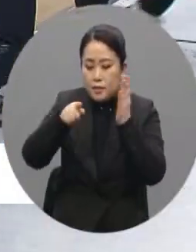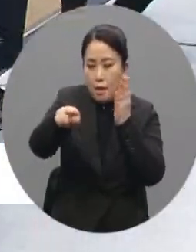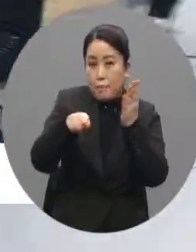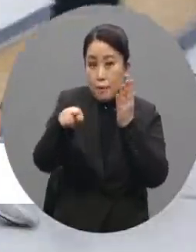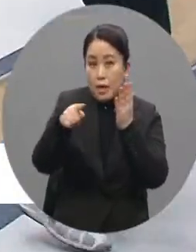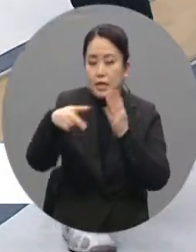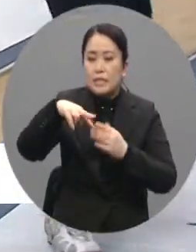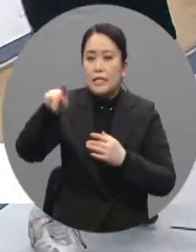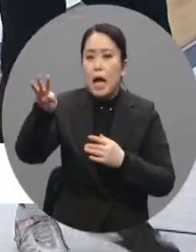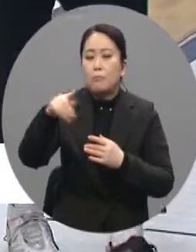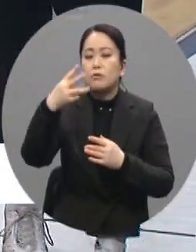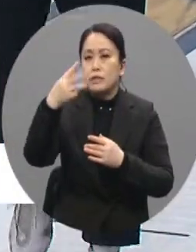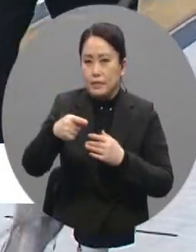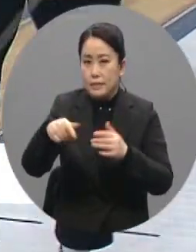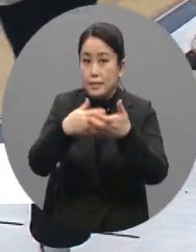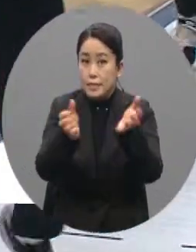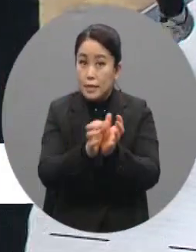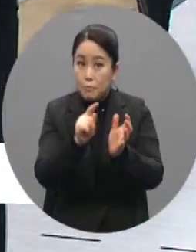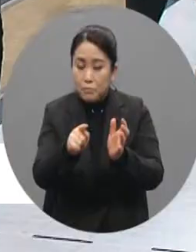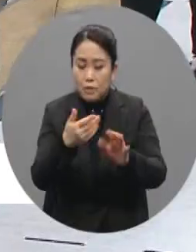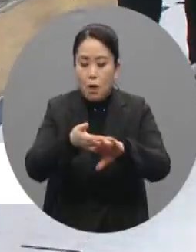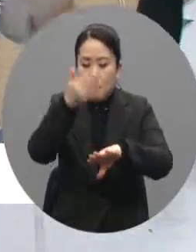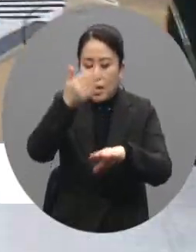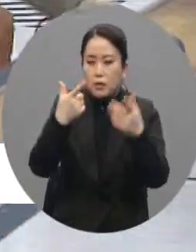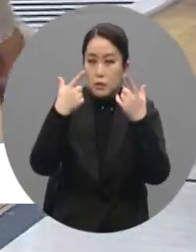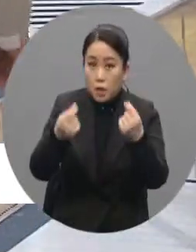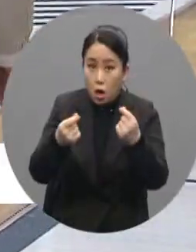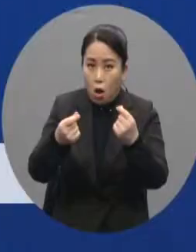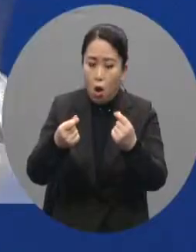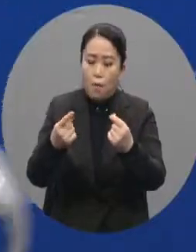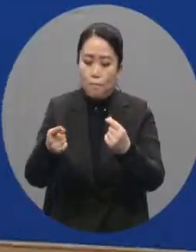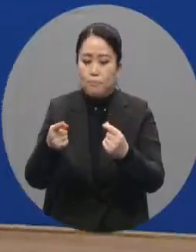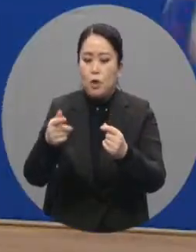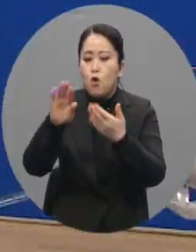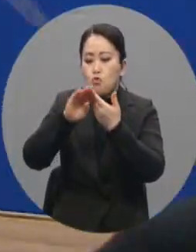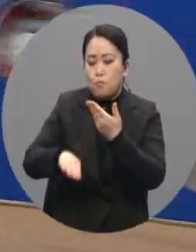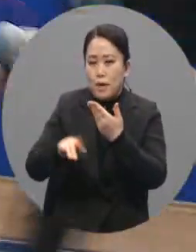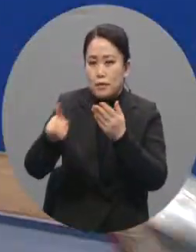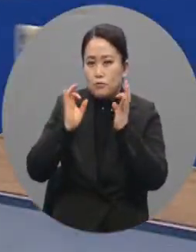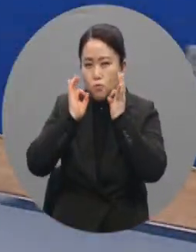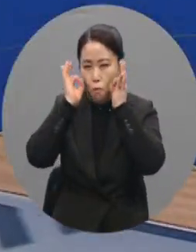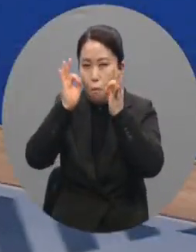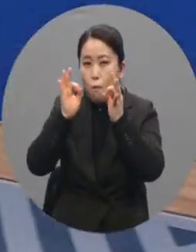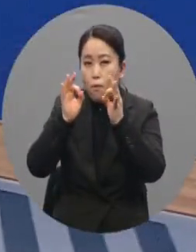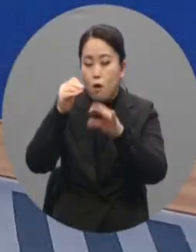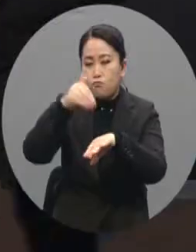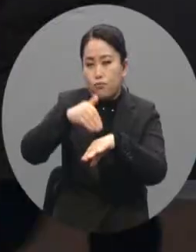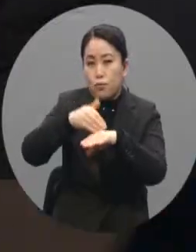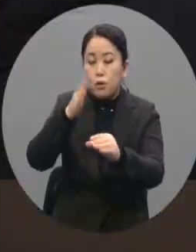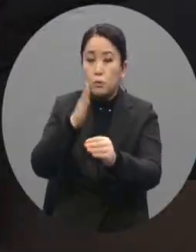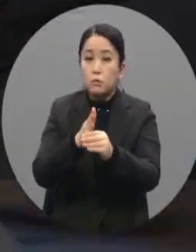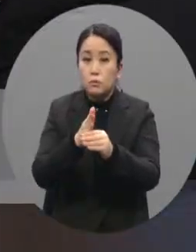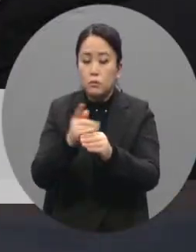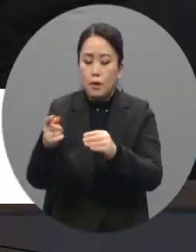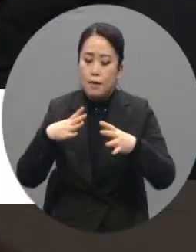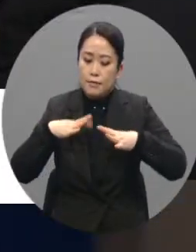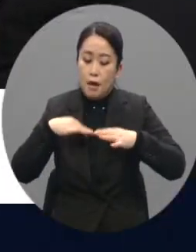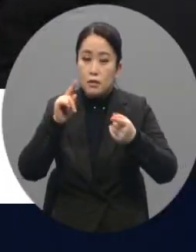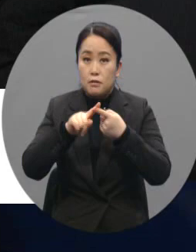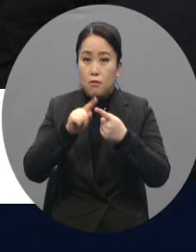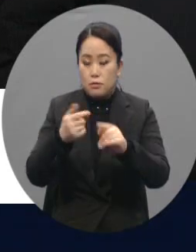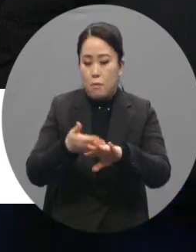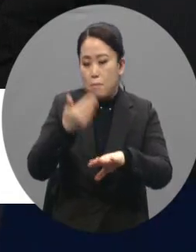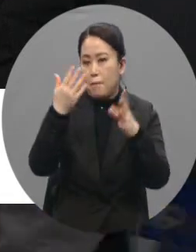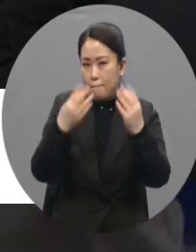선배들처럼 어벤져스를 꿈꾸는 후배들의 땀이 한겨울을 녹이고 있습니다. 자랑스러운 선배님들도 진짜 많이